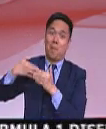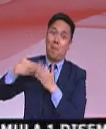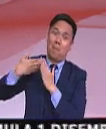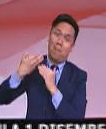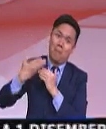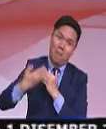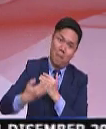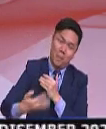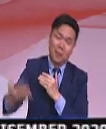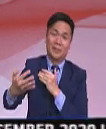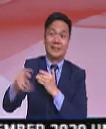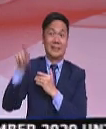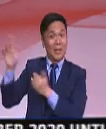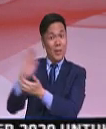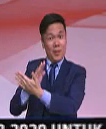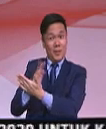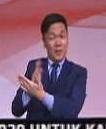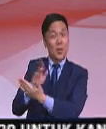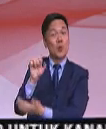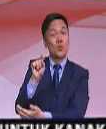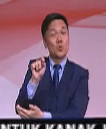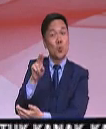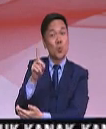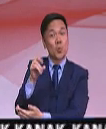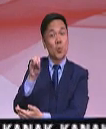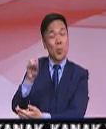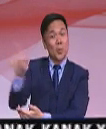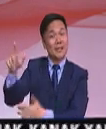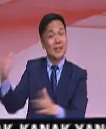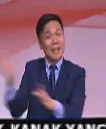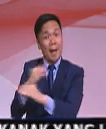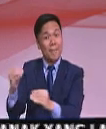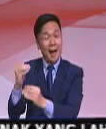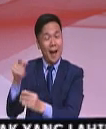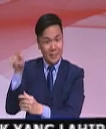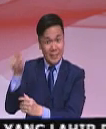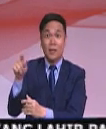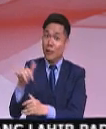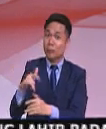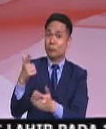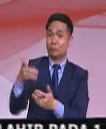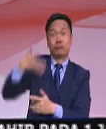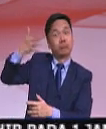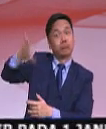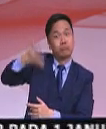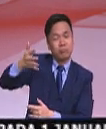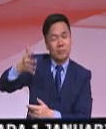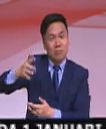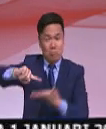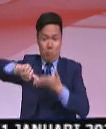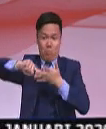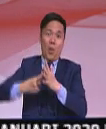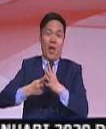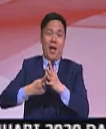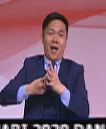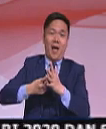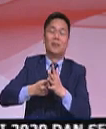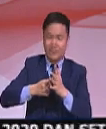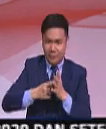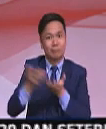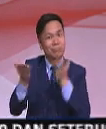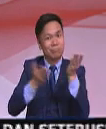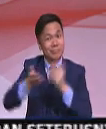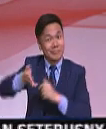kerana studio sementara yang terletak di Jalan Ampang, Kuala Lumpur menjadi lokasi bersejarah bermulanya perkhidmatan televisyen